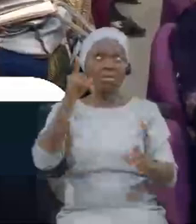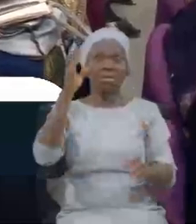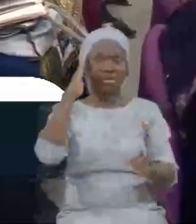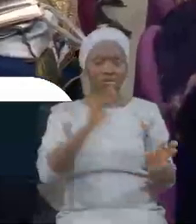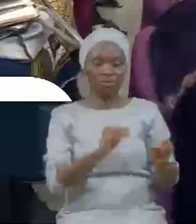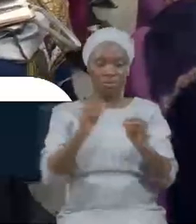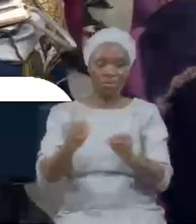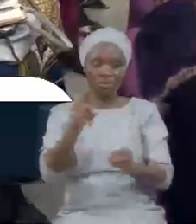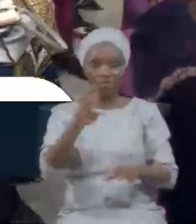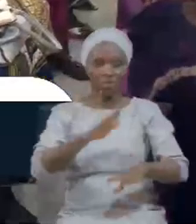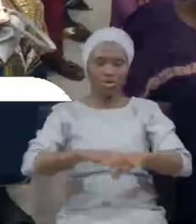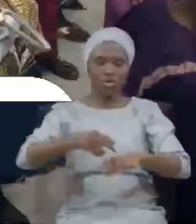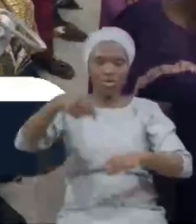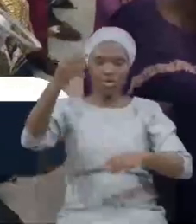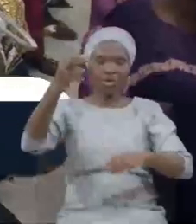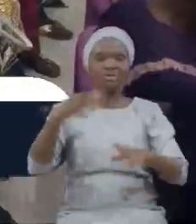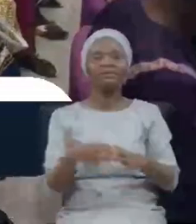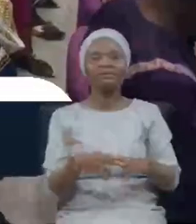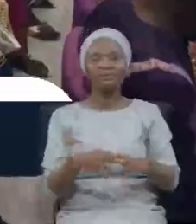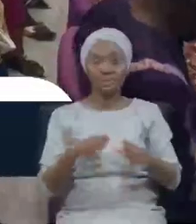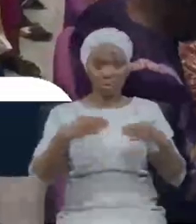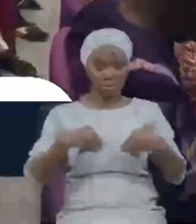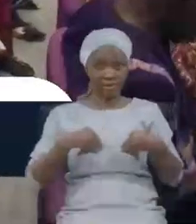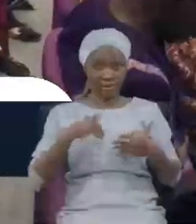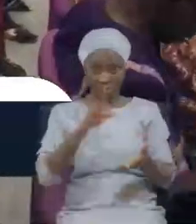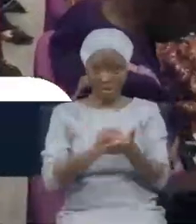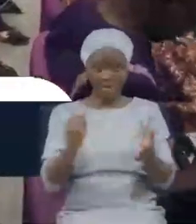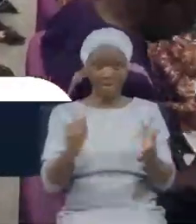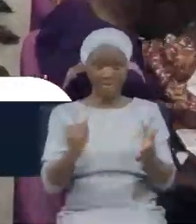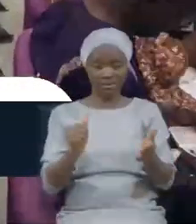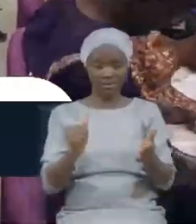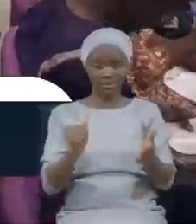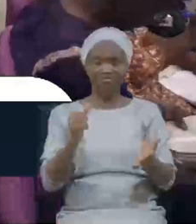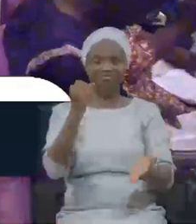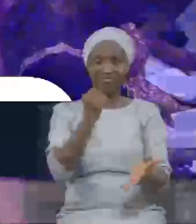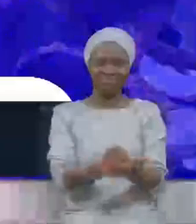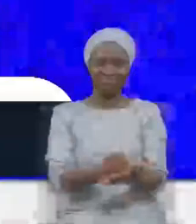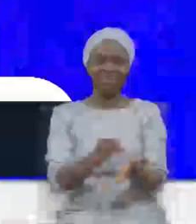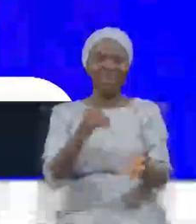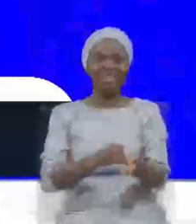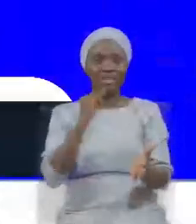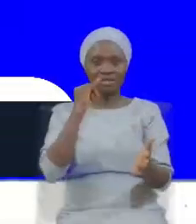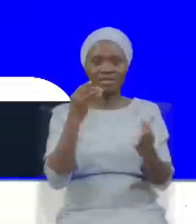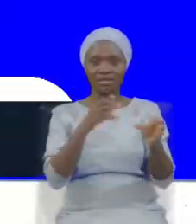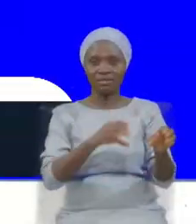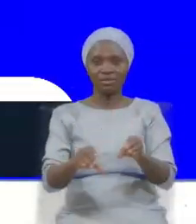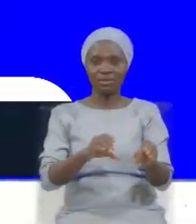la supériorité. Est-ce que vous recevez cela? Oui. C'est accompli.